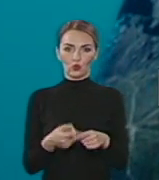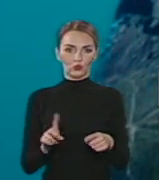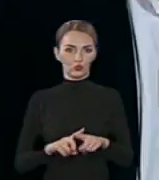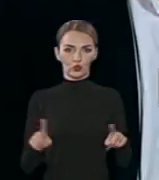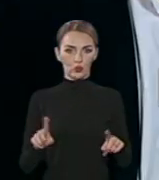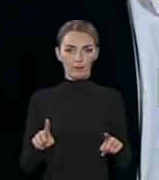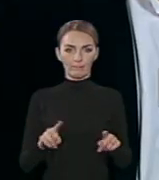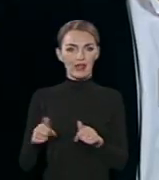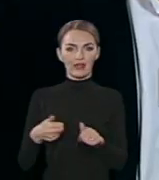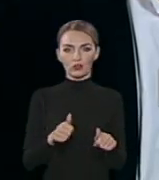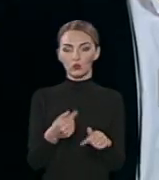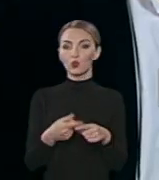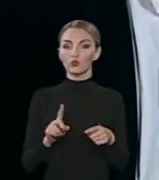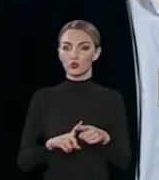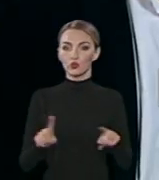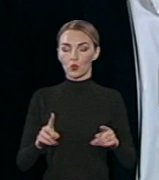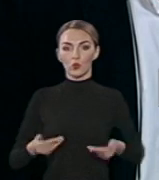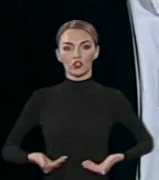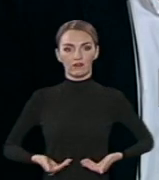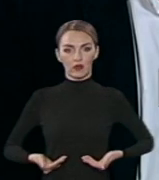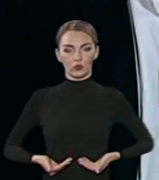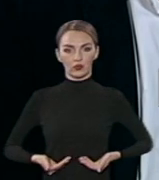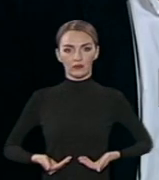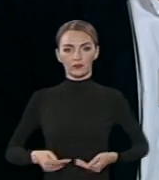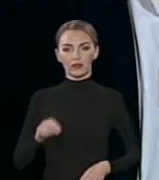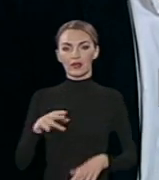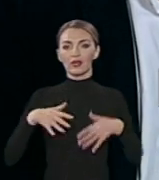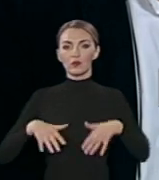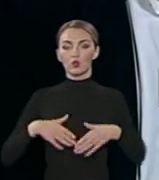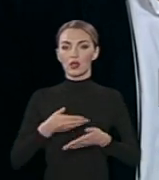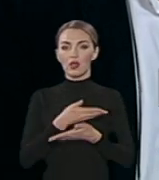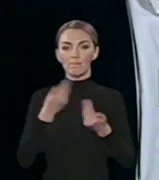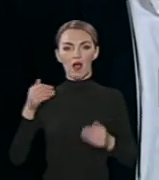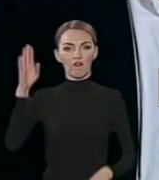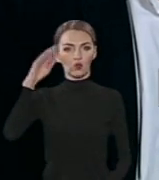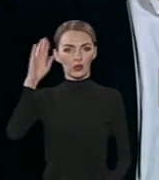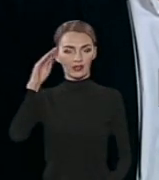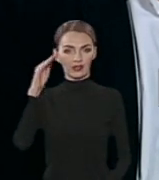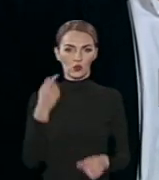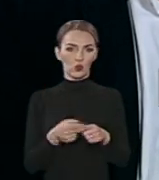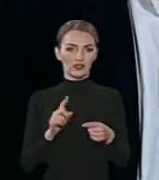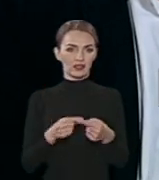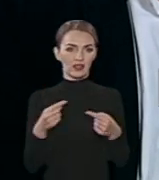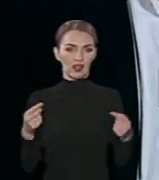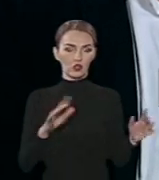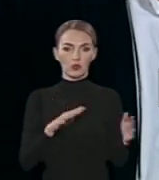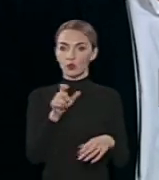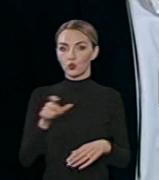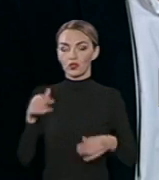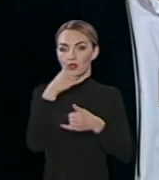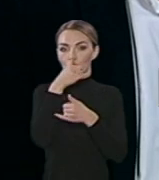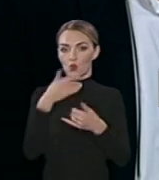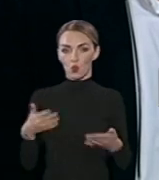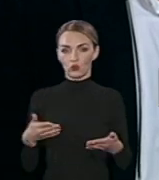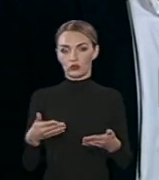їх переслідують, а й тому, що вони проживають в північному Криму, де нема води, от всі ці речі відбуваються, ну, люди не можуть